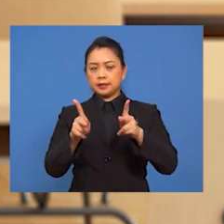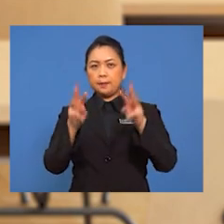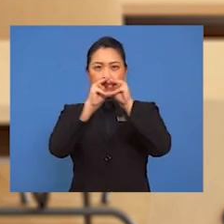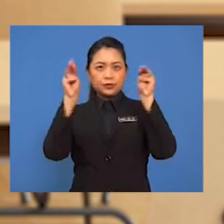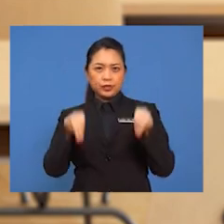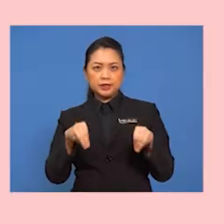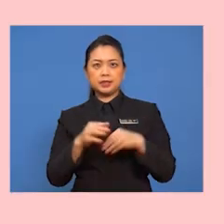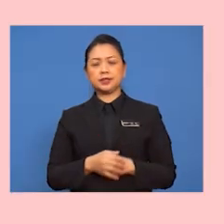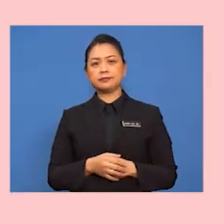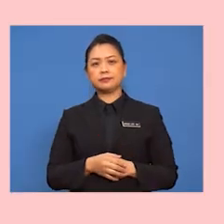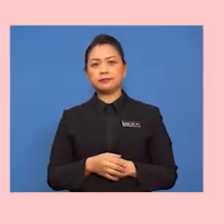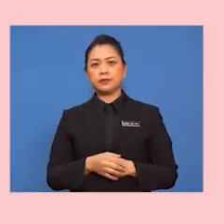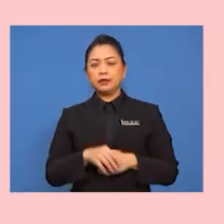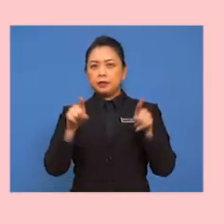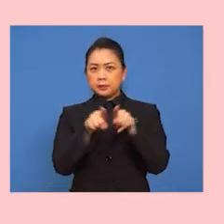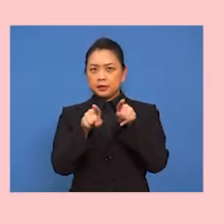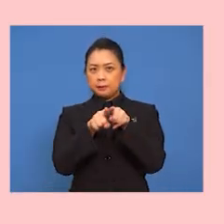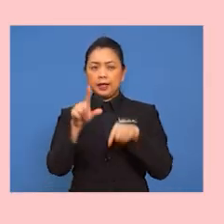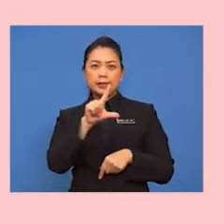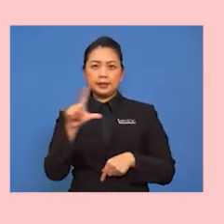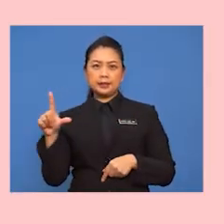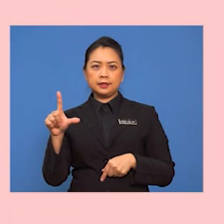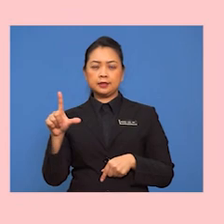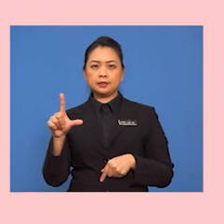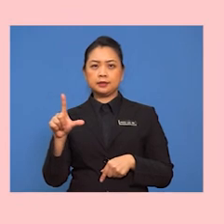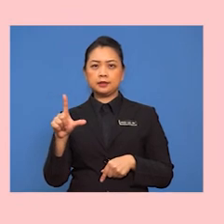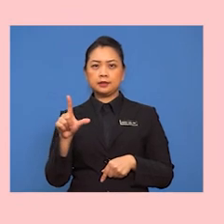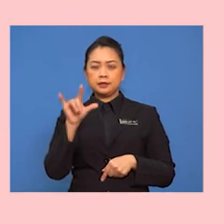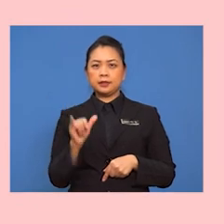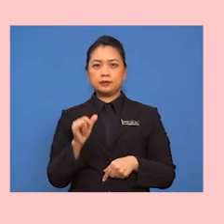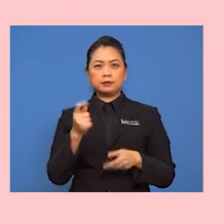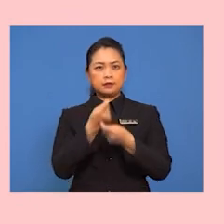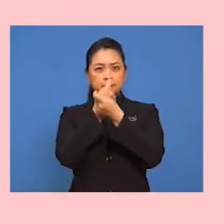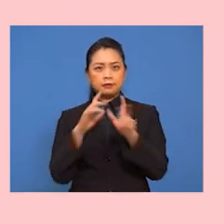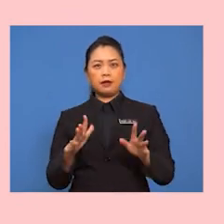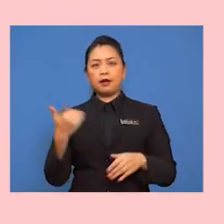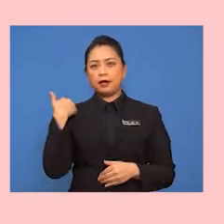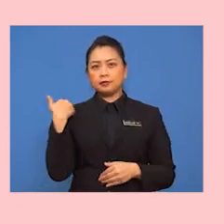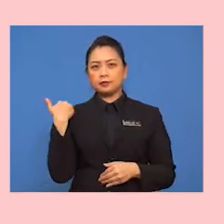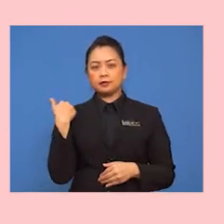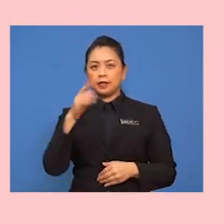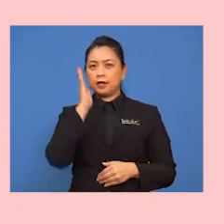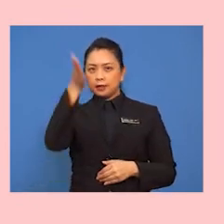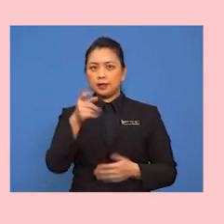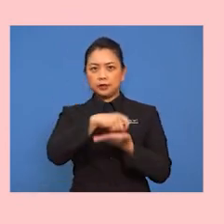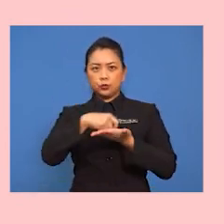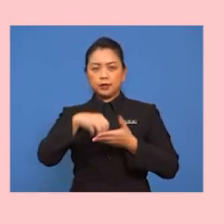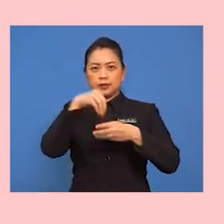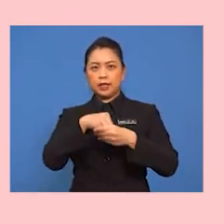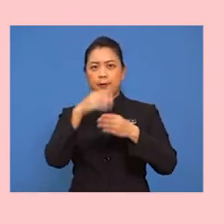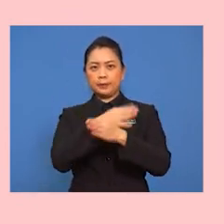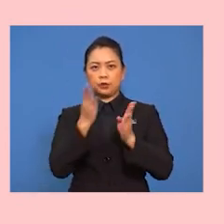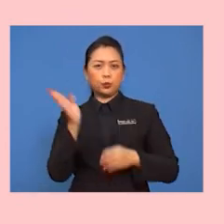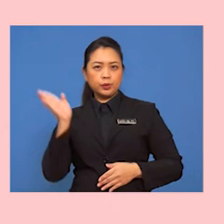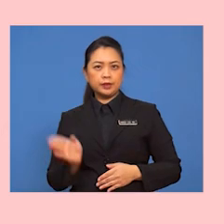matriks Persamaan linia serentak yang telah dibentuk Akan ditulis dalam